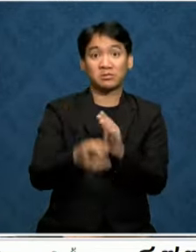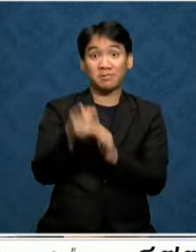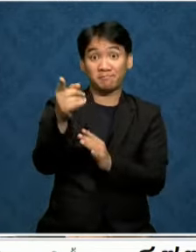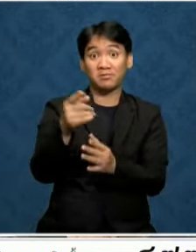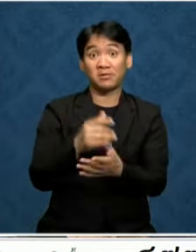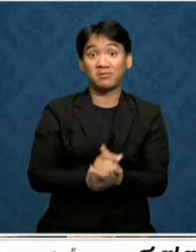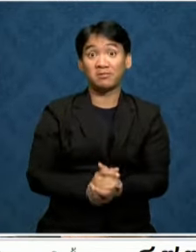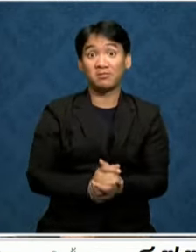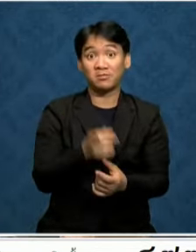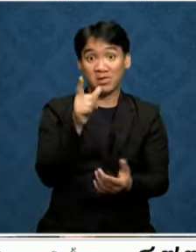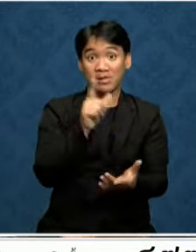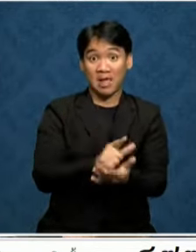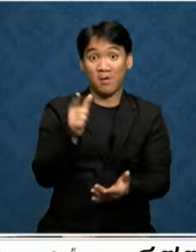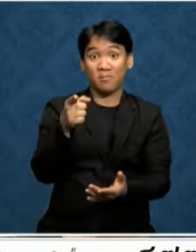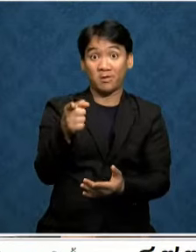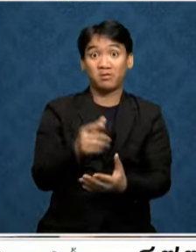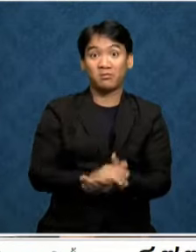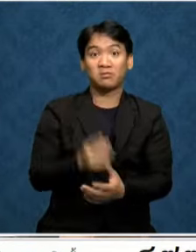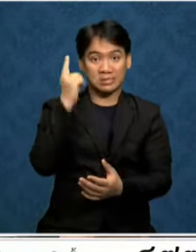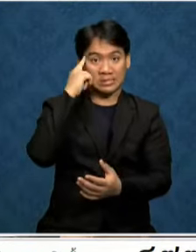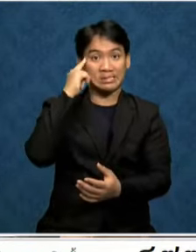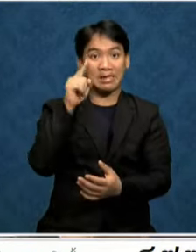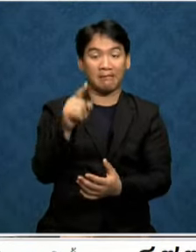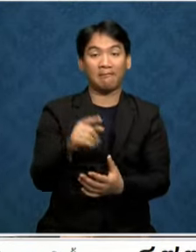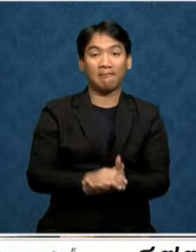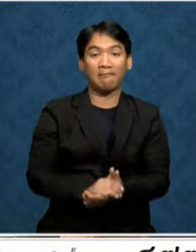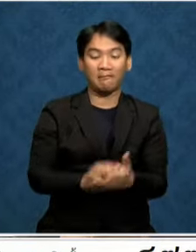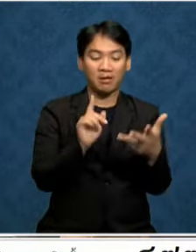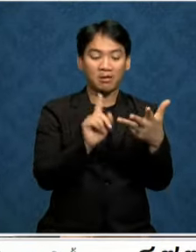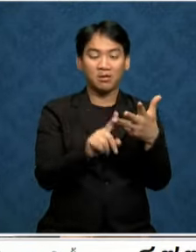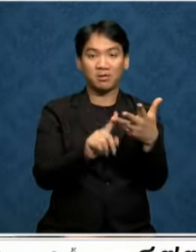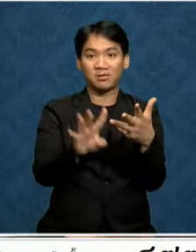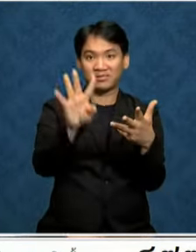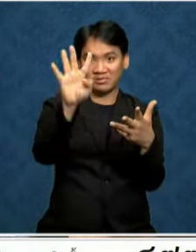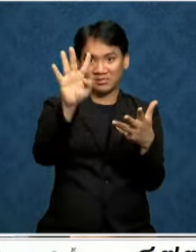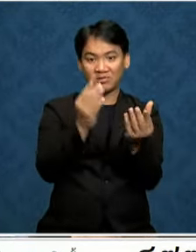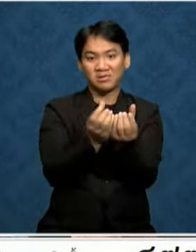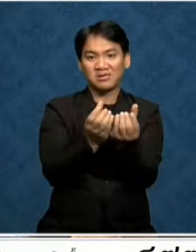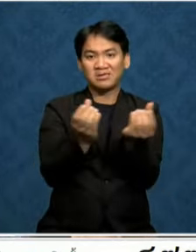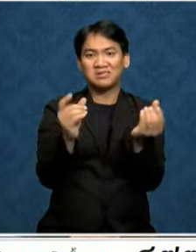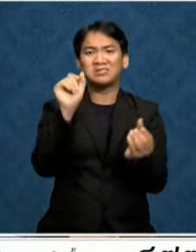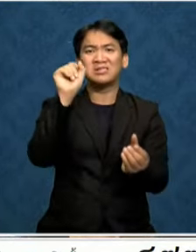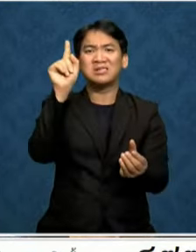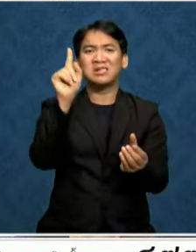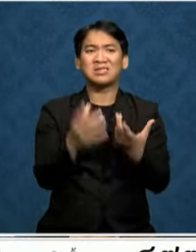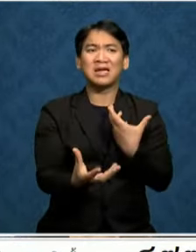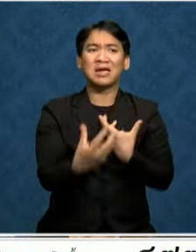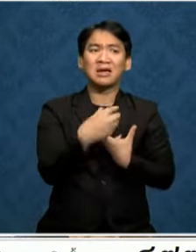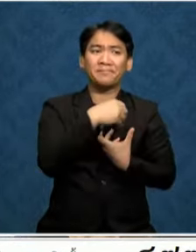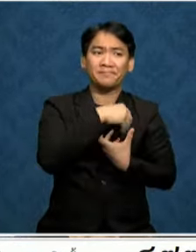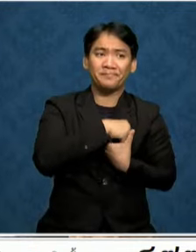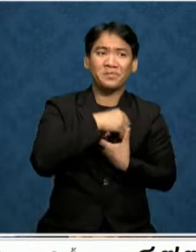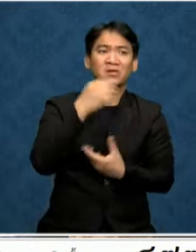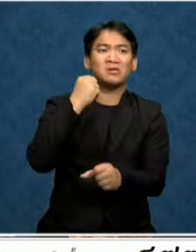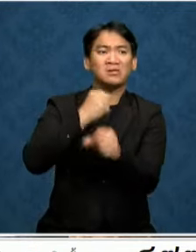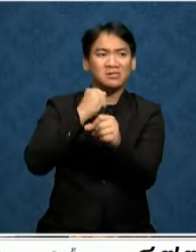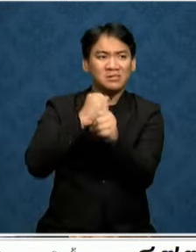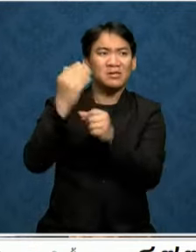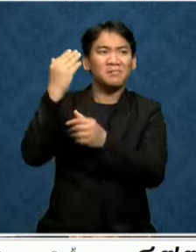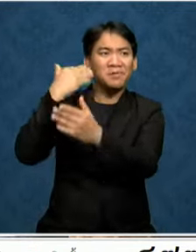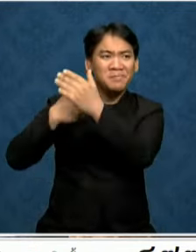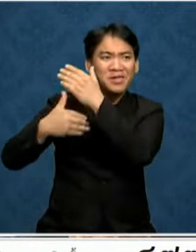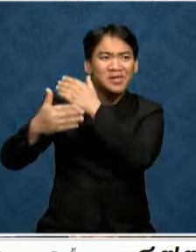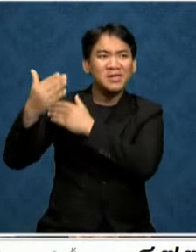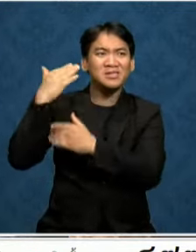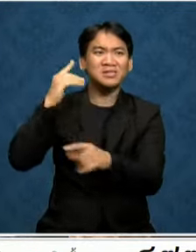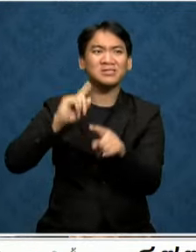าออกหรือเปล่าท่านพิจารณาตัวเองนะครับ4ครับศีลธรรมประเพณีครับผมก็เพื่อนสมาชิกหลายท่านพูดไปนะครับท่าน